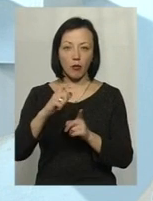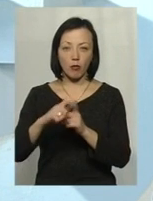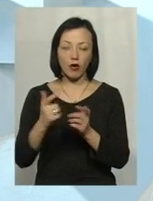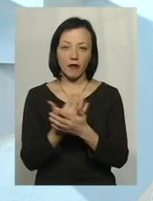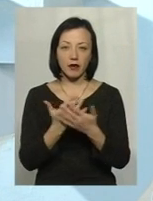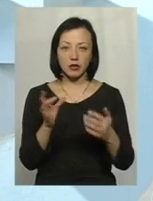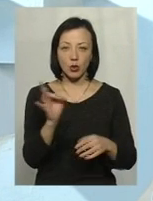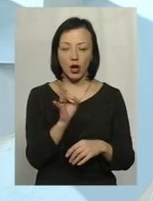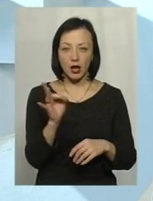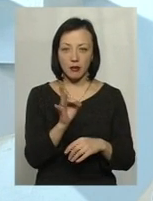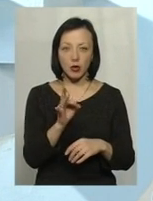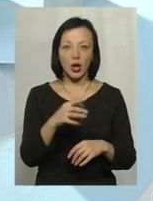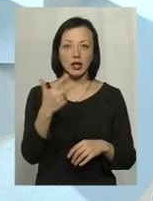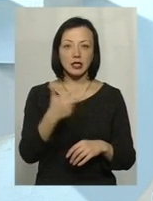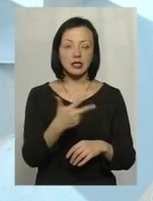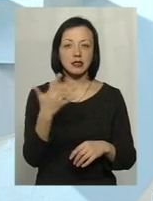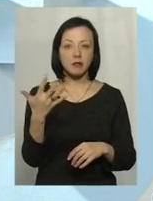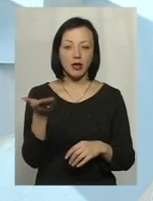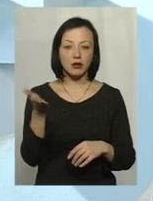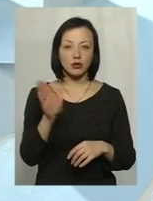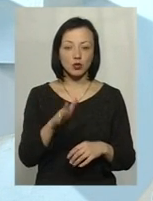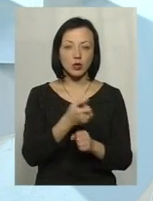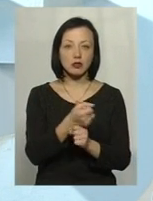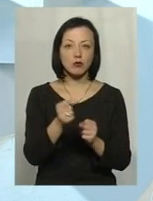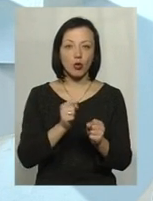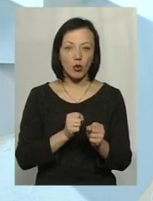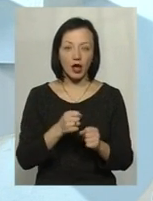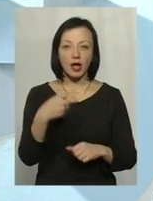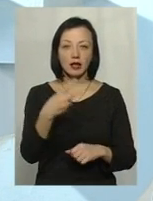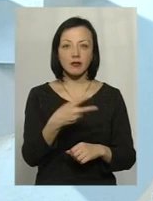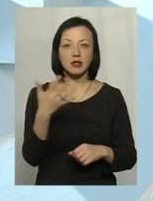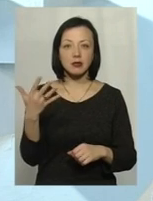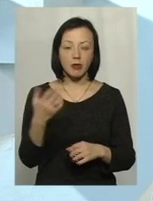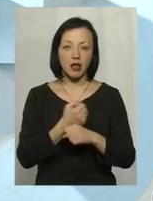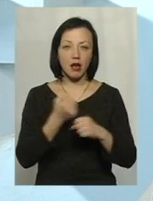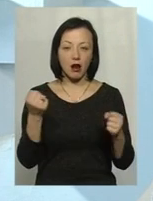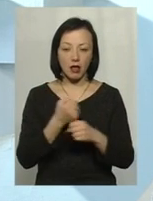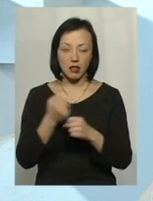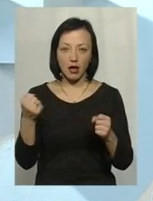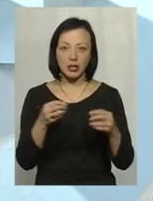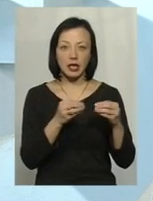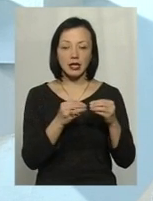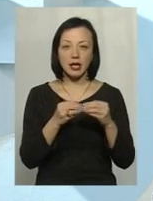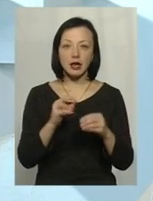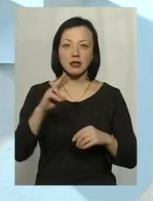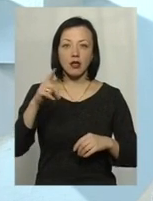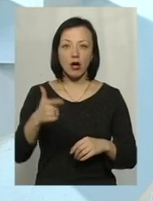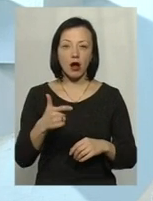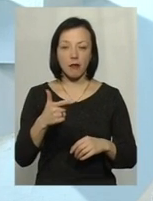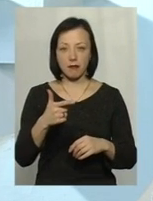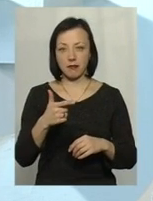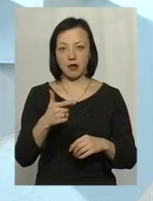калібру, 35 одиниць зброї, 25 гранат, 10 кілограм